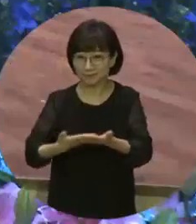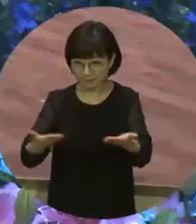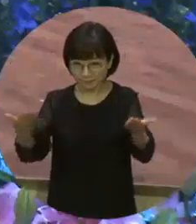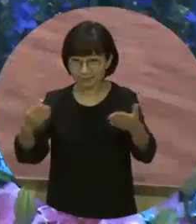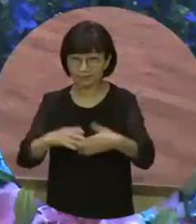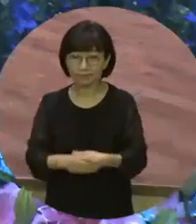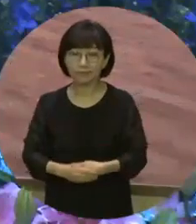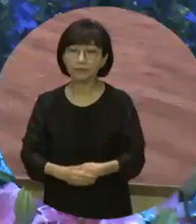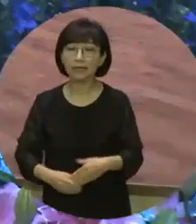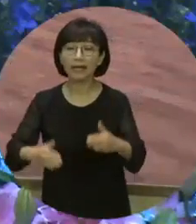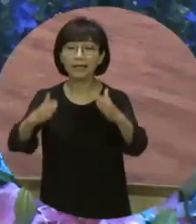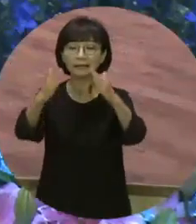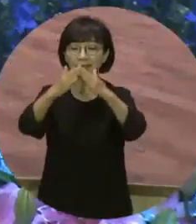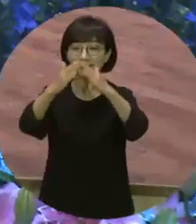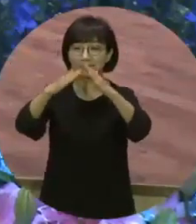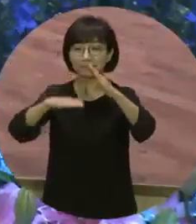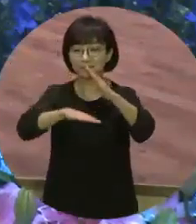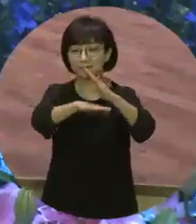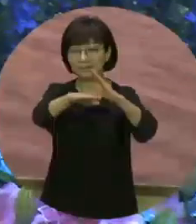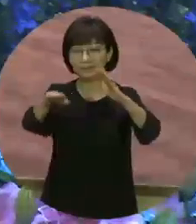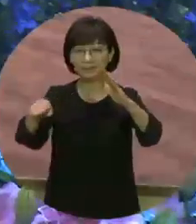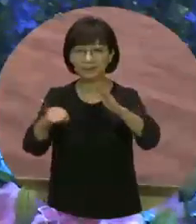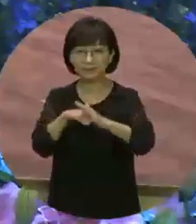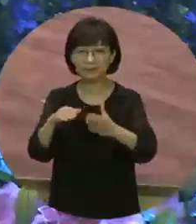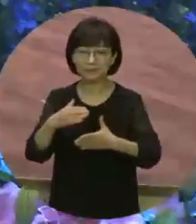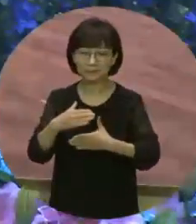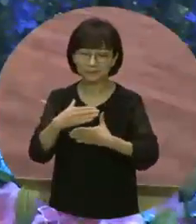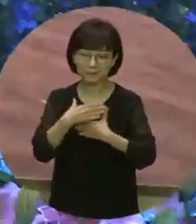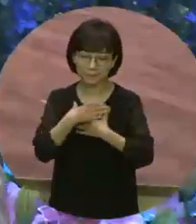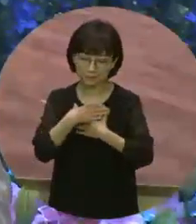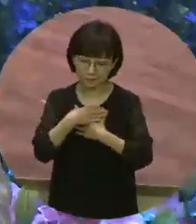집안이 화목해지고 남자들이 아내에게